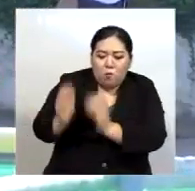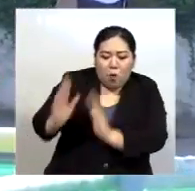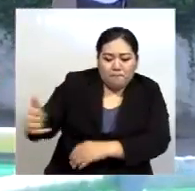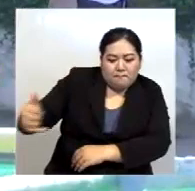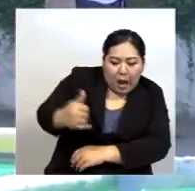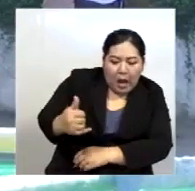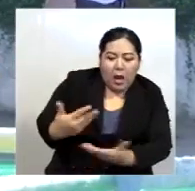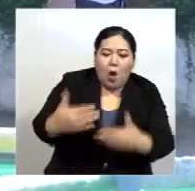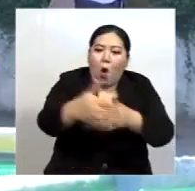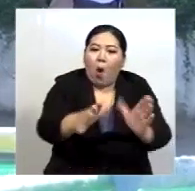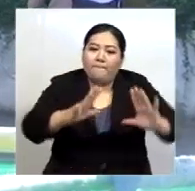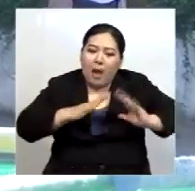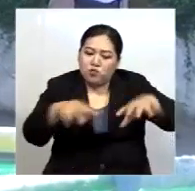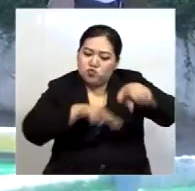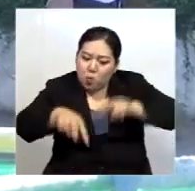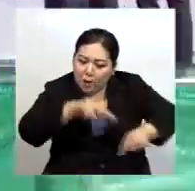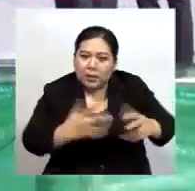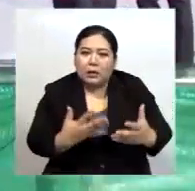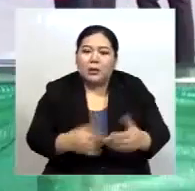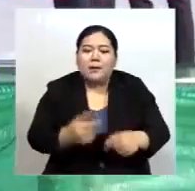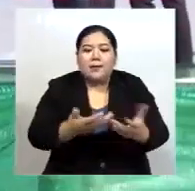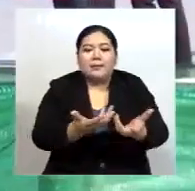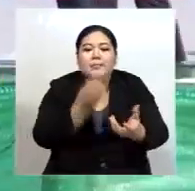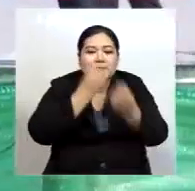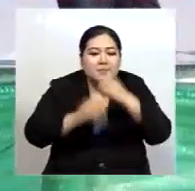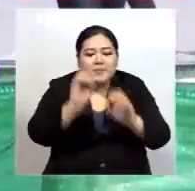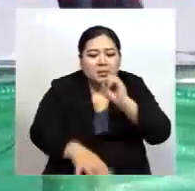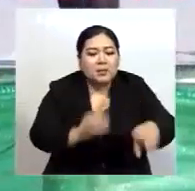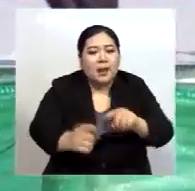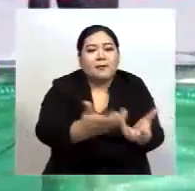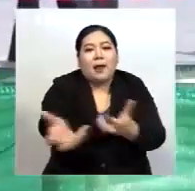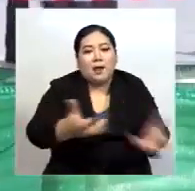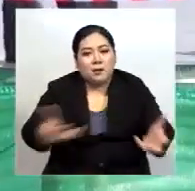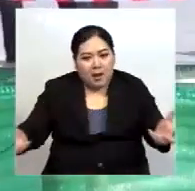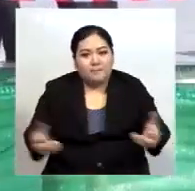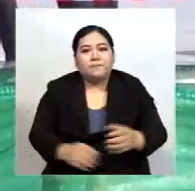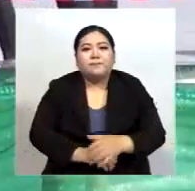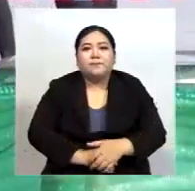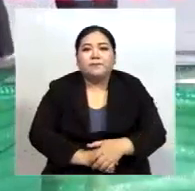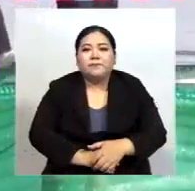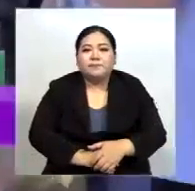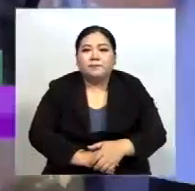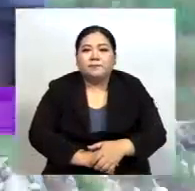ขั้นตอนการเฝ้าระวังในห้องพักรวมถึงการจัดการคัดแยกขยะต่างๆด้วยค่ะ